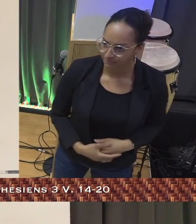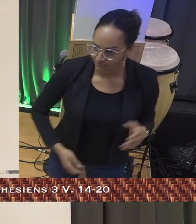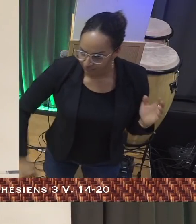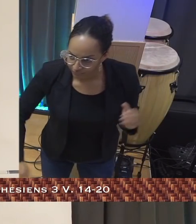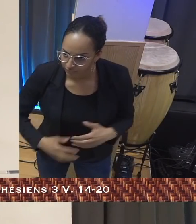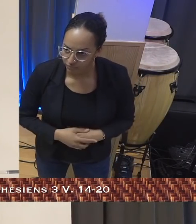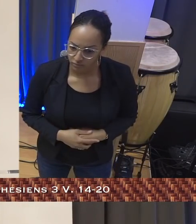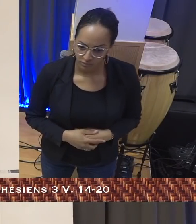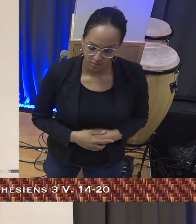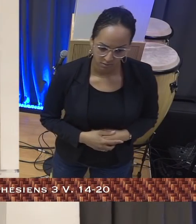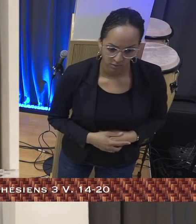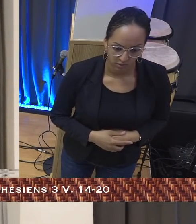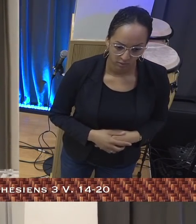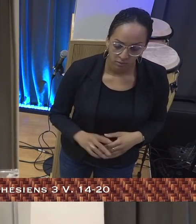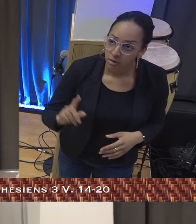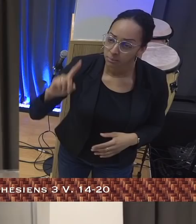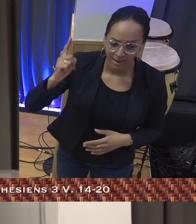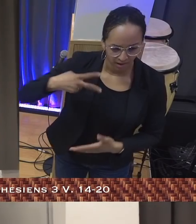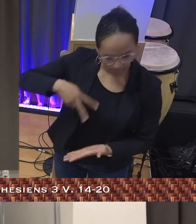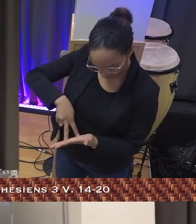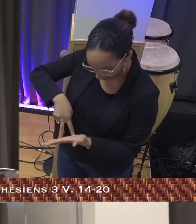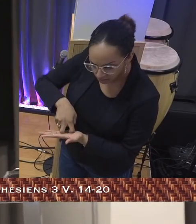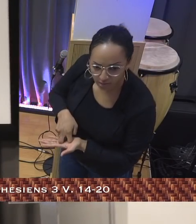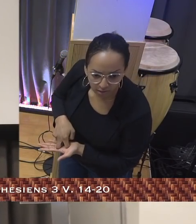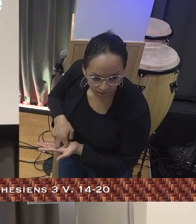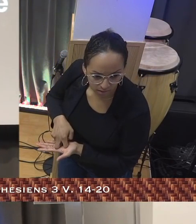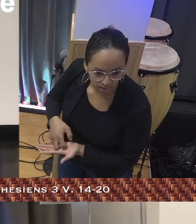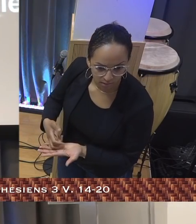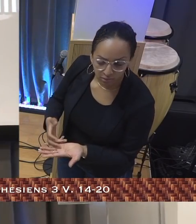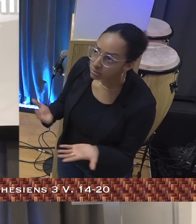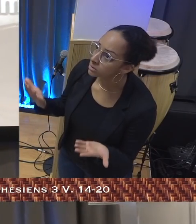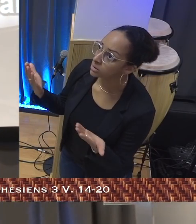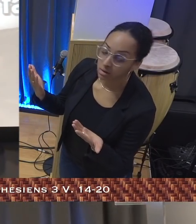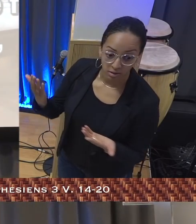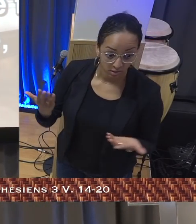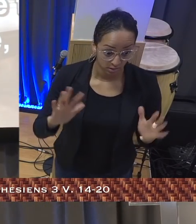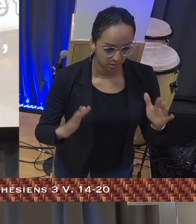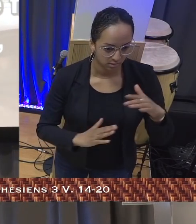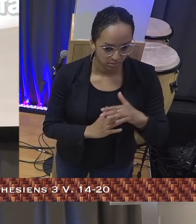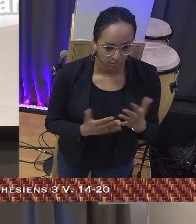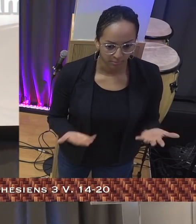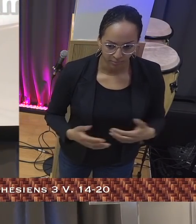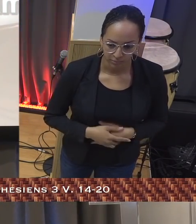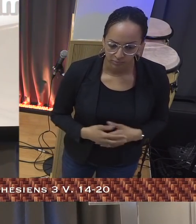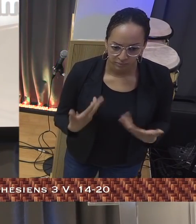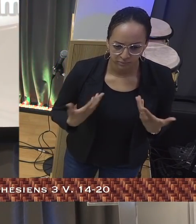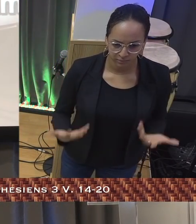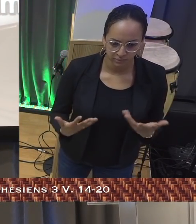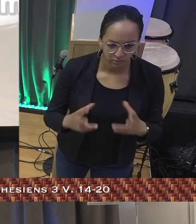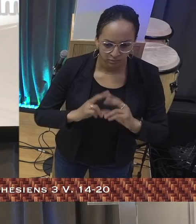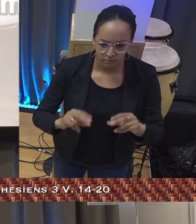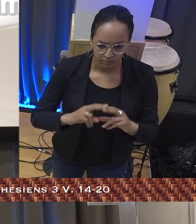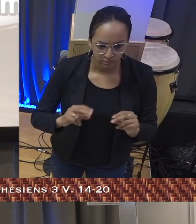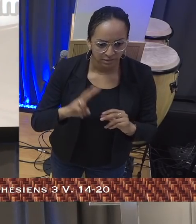je fléchis les genoux devant le Père », et je m'arrête déjà là, puisqu'on est dans un contexte sémite oriental, où c'est quand même Saint